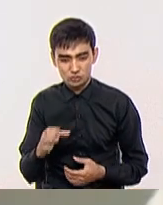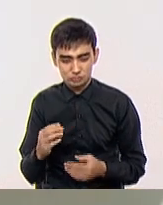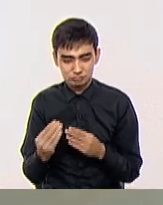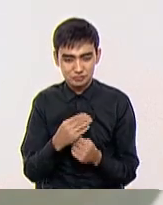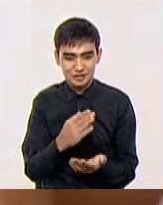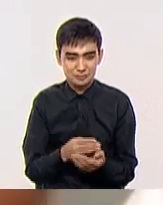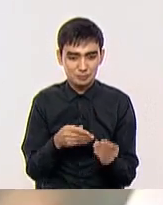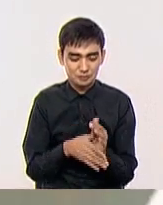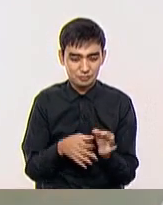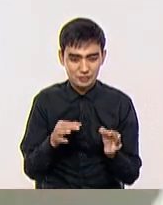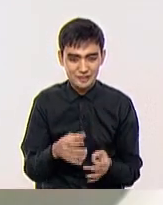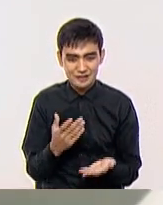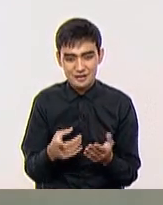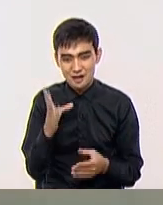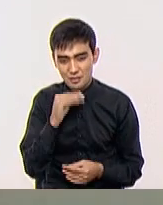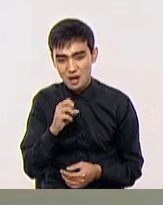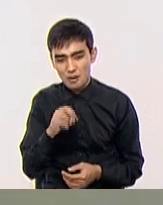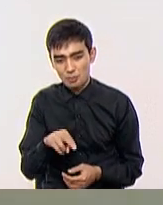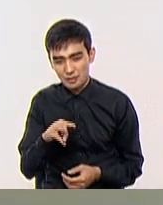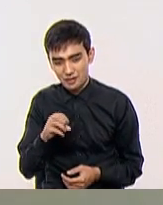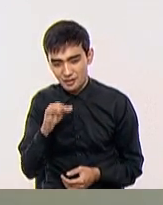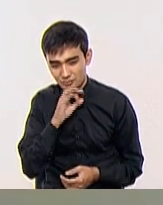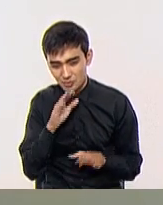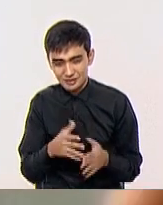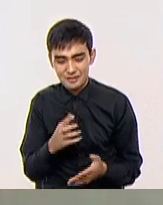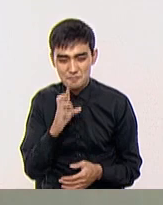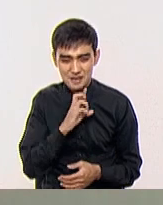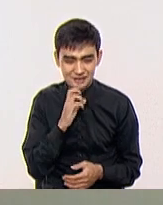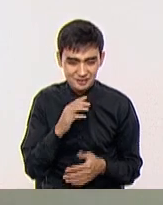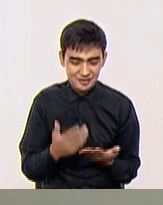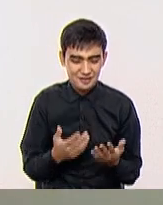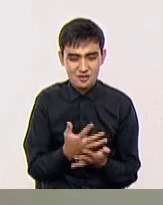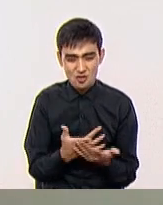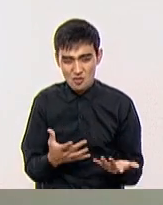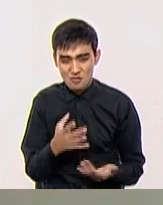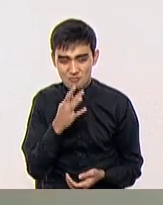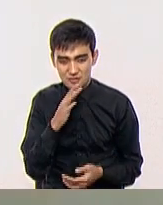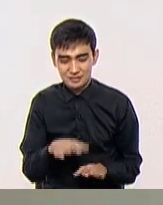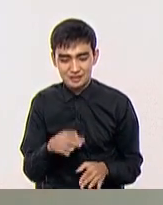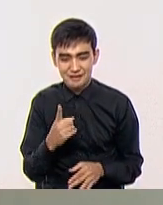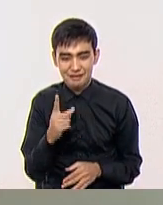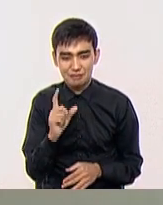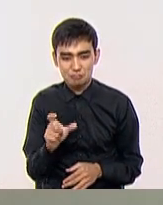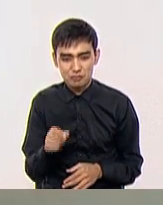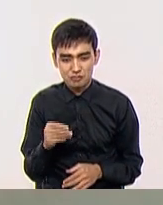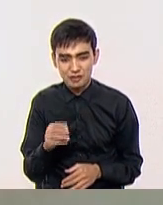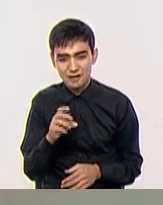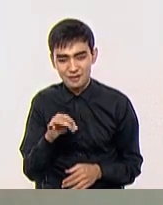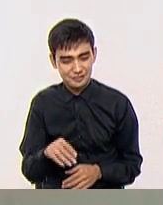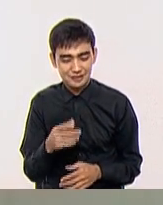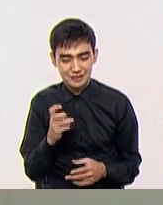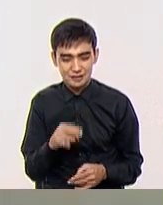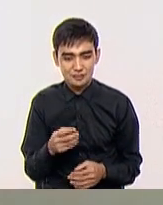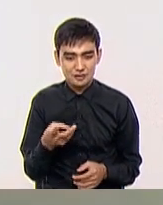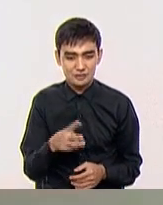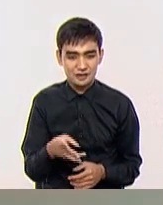категории его трат. То есть это могут быть аптеки, либо заправочные станции и так далее. То есть здесь надо пользоваться не одной картой, а иметь несколько